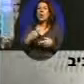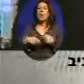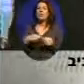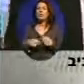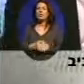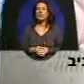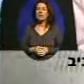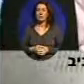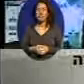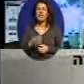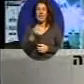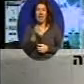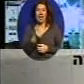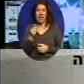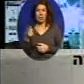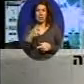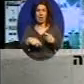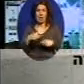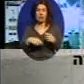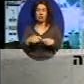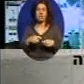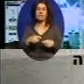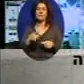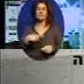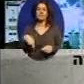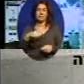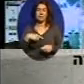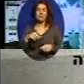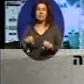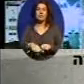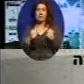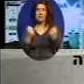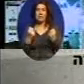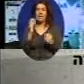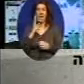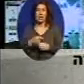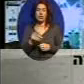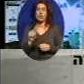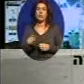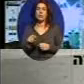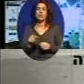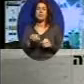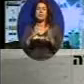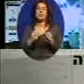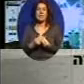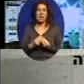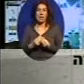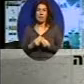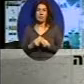מבחינת העלות למשק, אנחנו, הנזק הישיר הוא מסתכם ב...